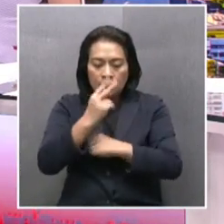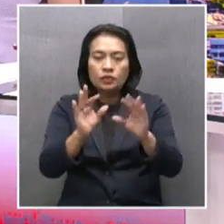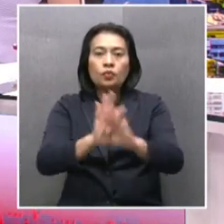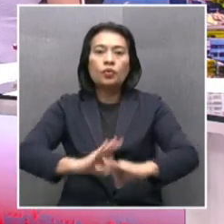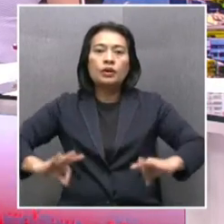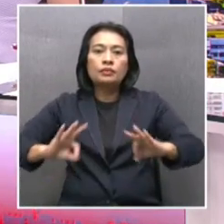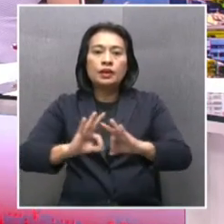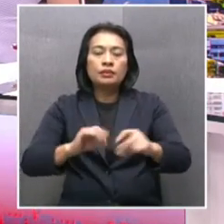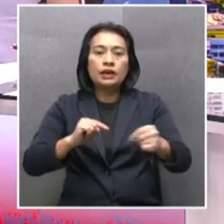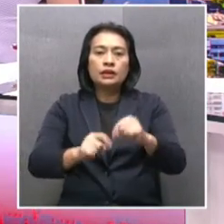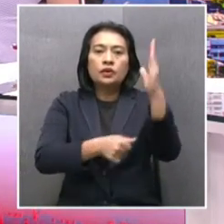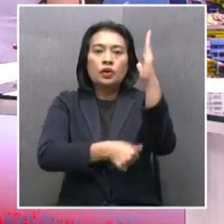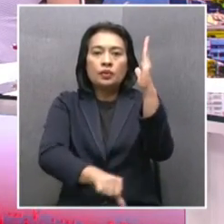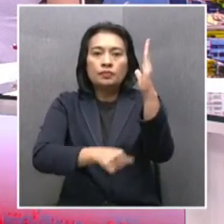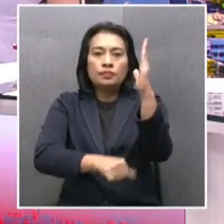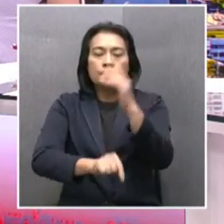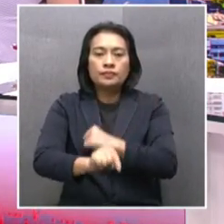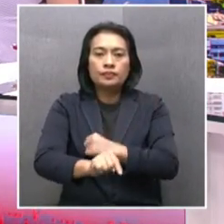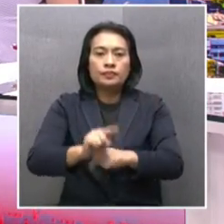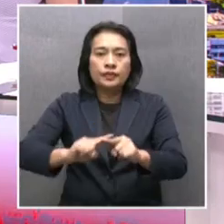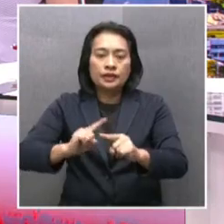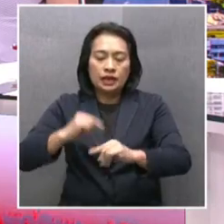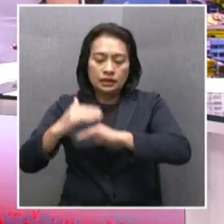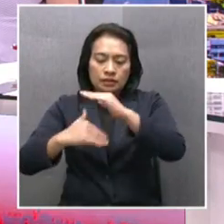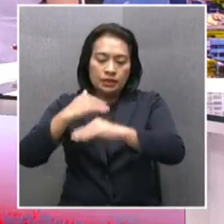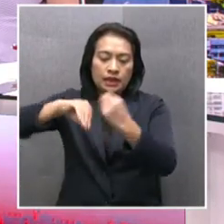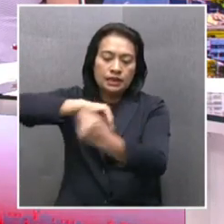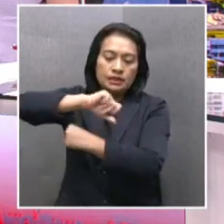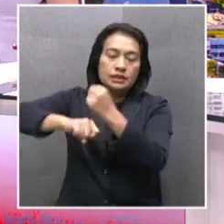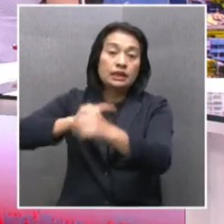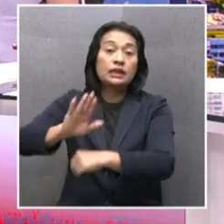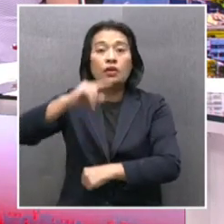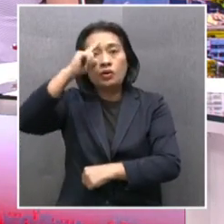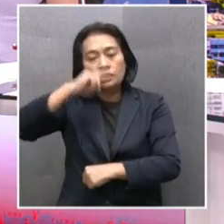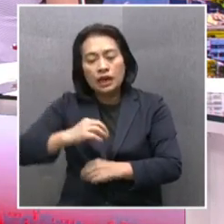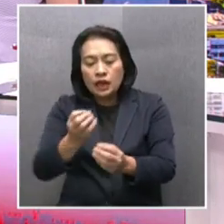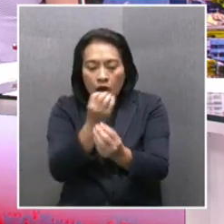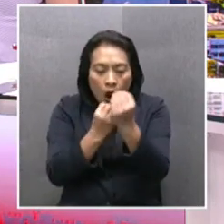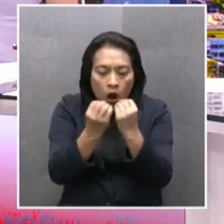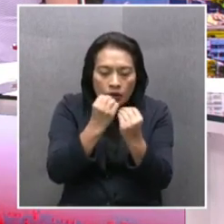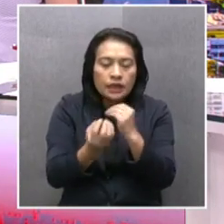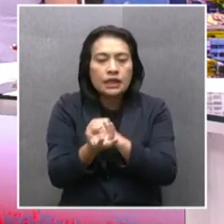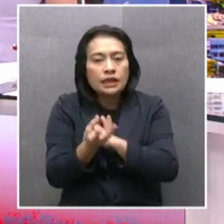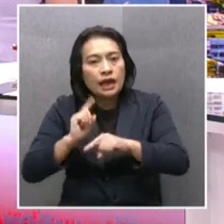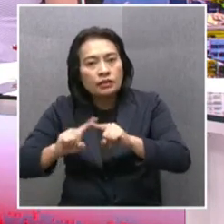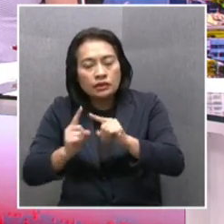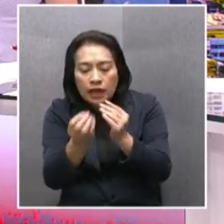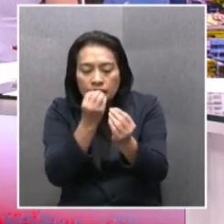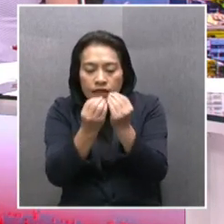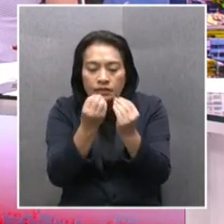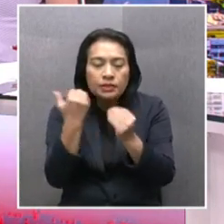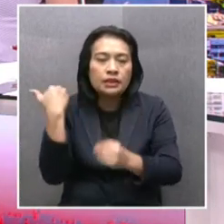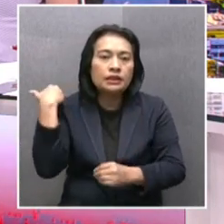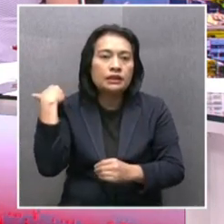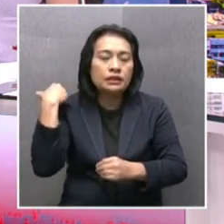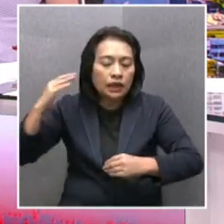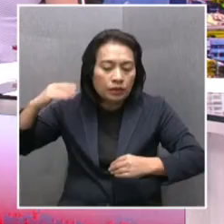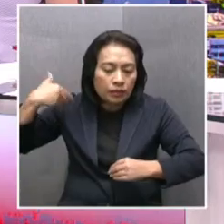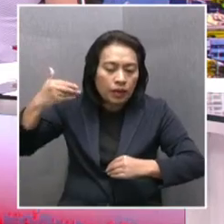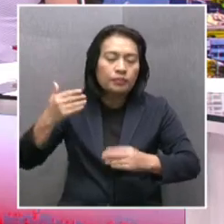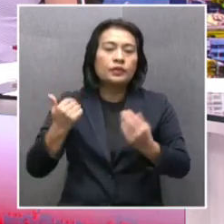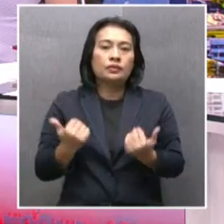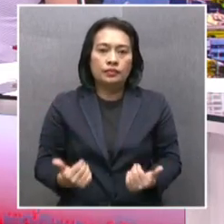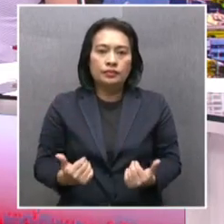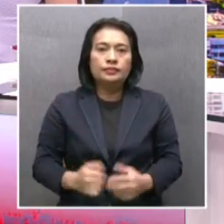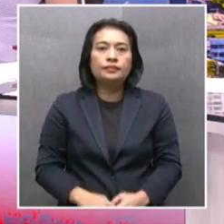เกษตรกรไทยด้วยนะครับที่ขับเคลื่อนเศรษฐกิจไทยนะครับให้เรามีข้าวปลาอาหารได้กินกันทุกวันนี้นั่นเองนะครับแน่นอนครับวันนี้ก็